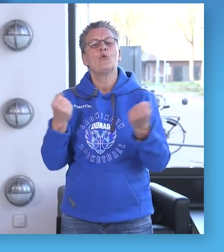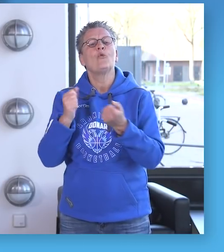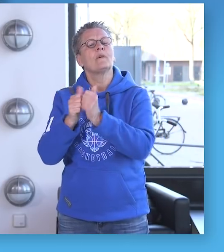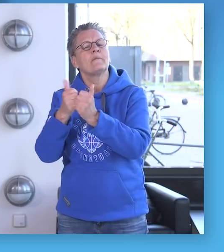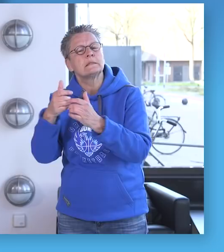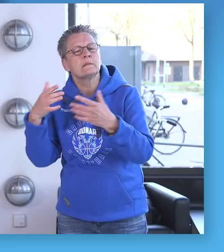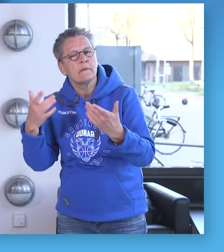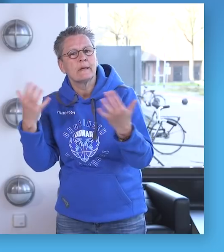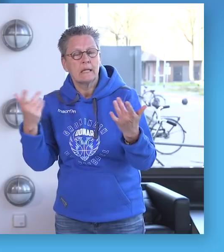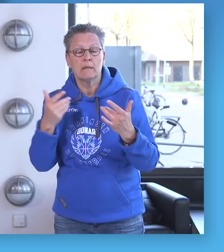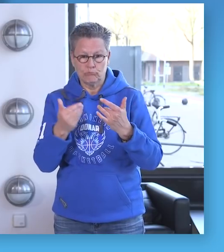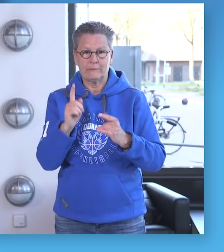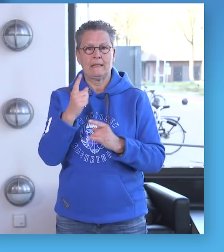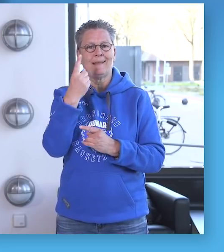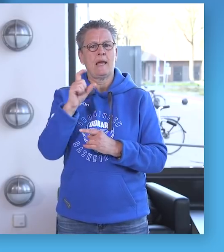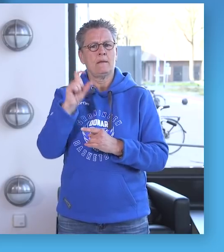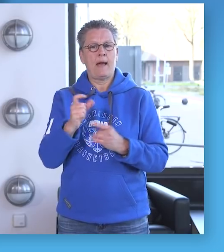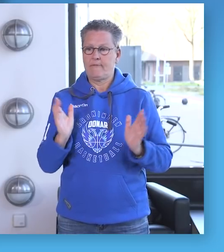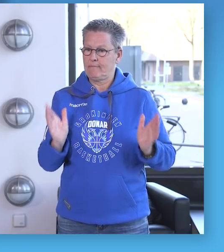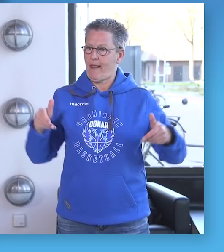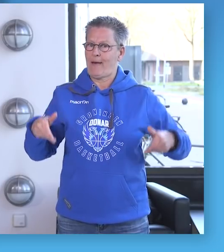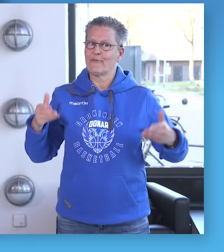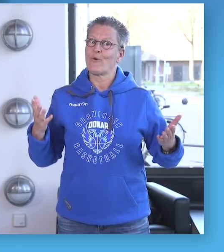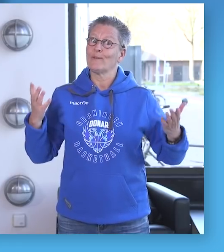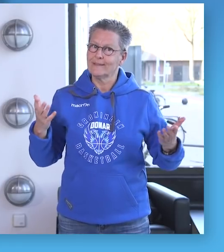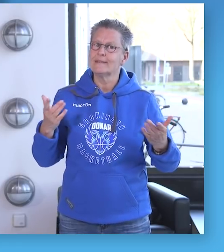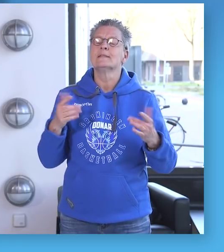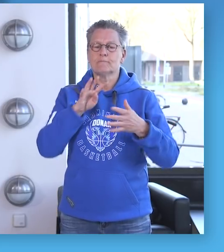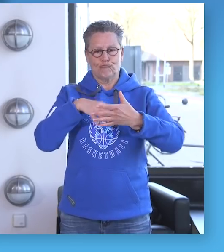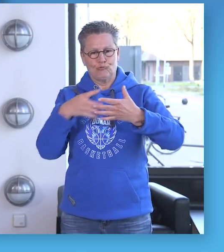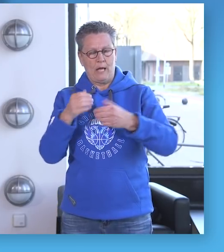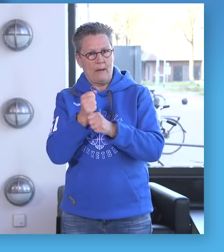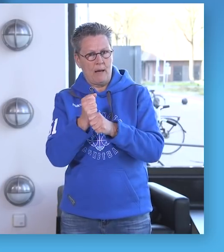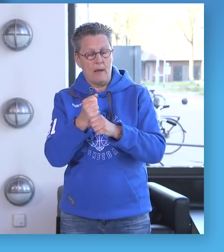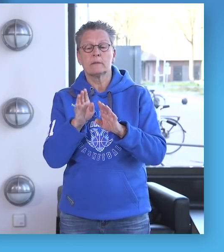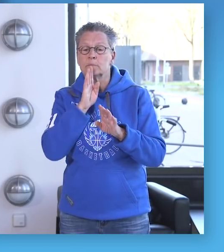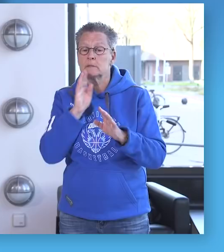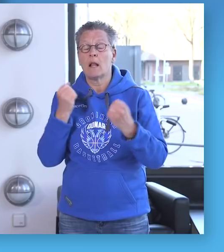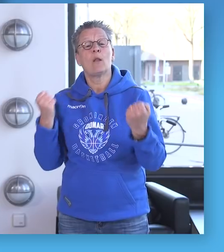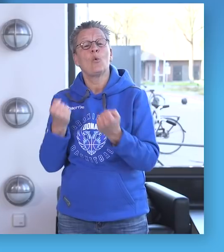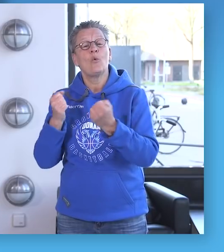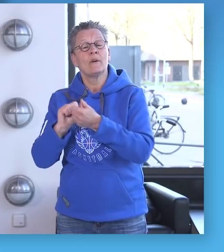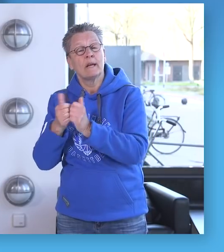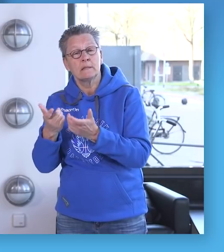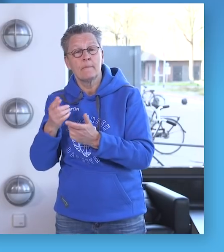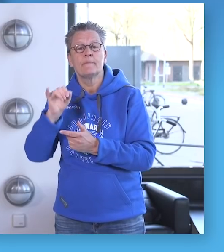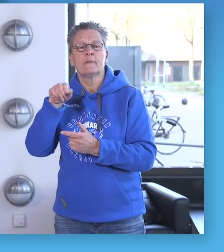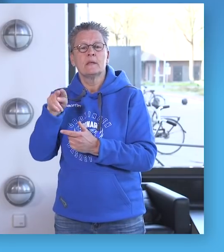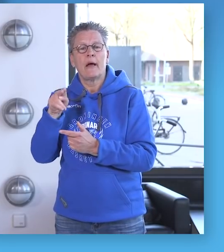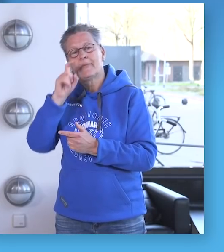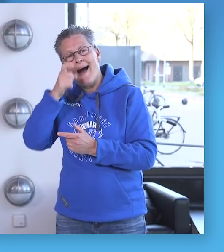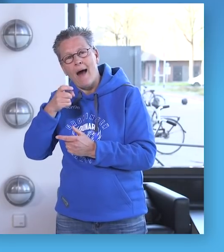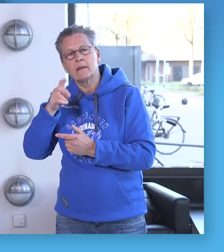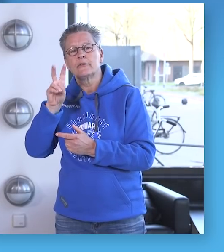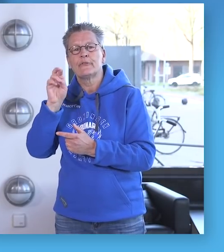Zodat we op 1 mei weer helemaal klaar waren. En ook gaan we oefenwedstrijden spelen. Jan Arend, onze krachttrainer, Jan Arend